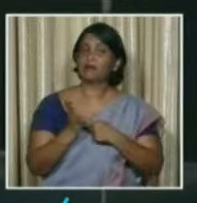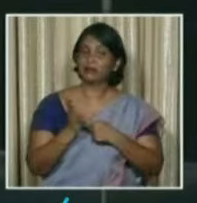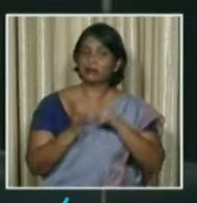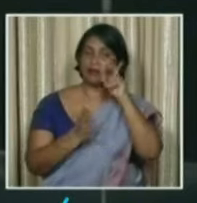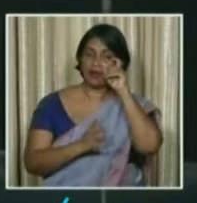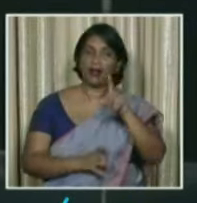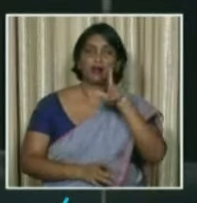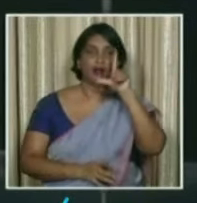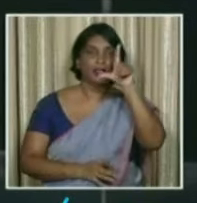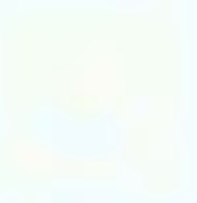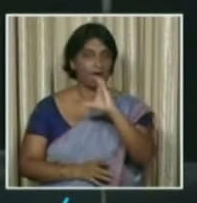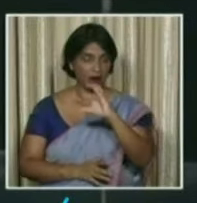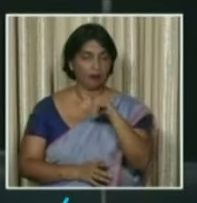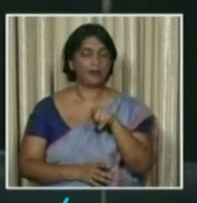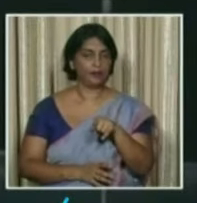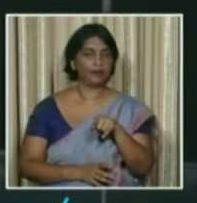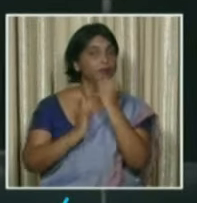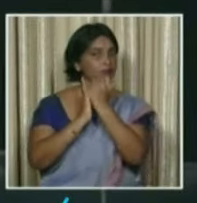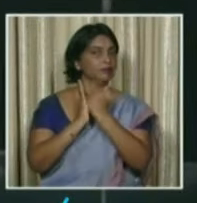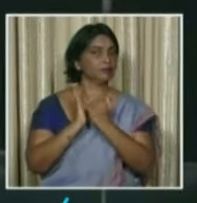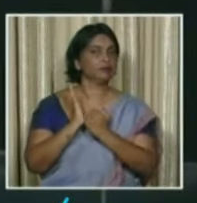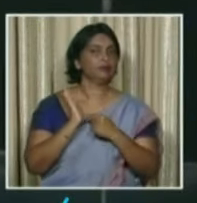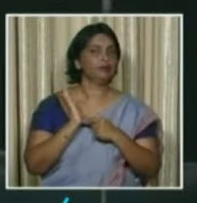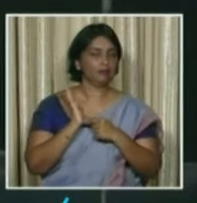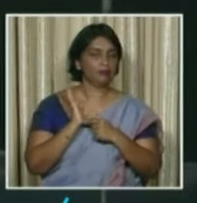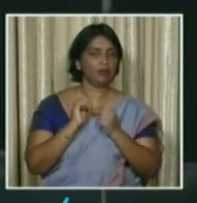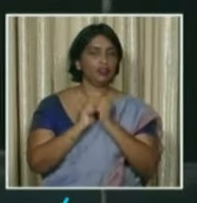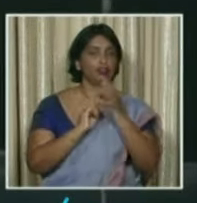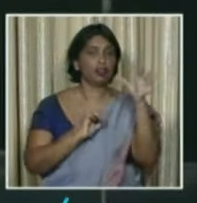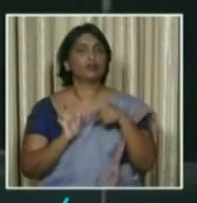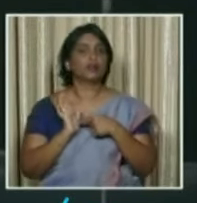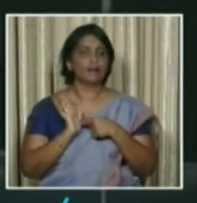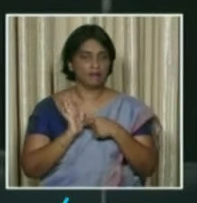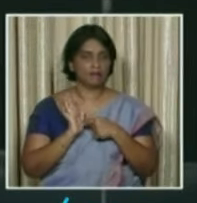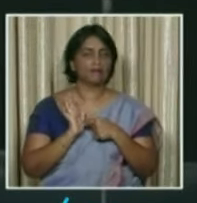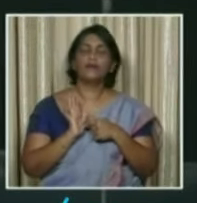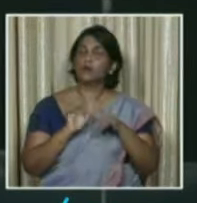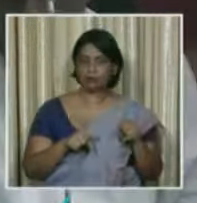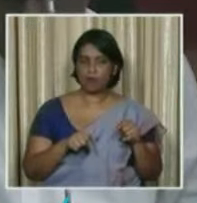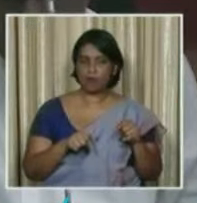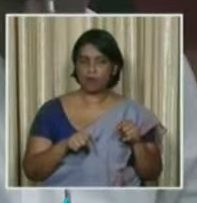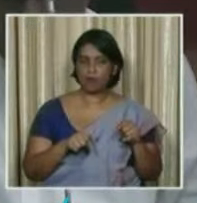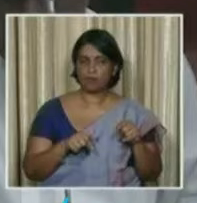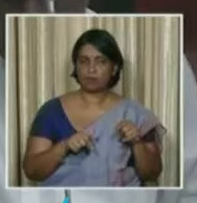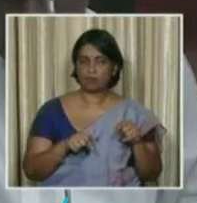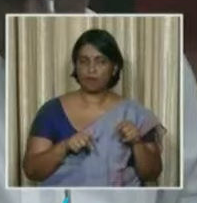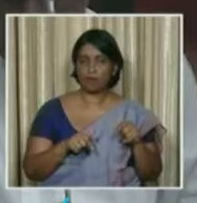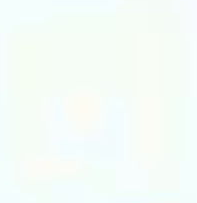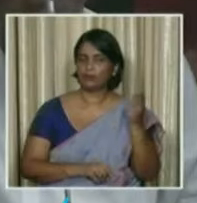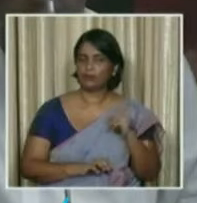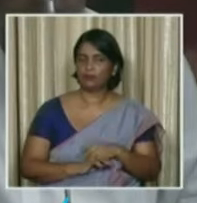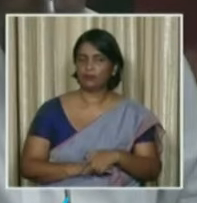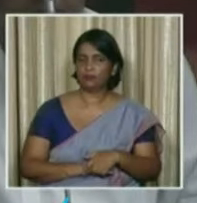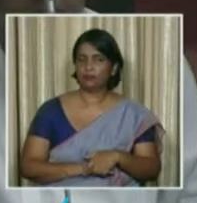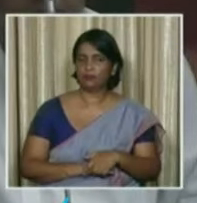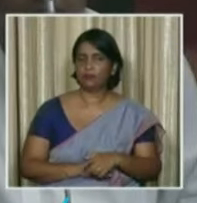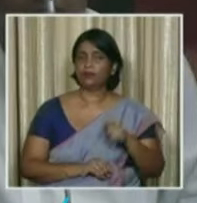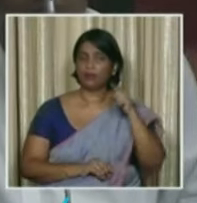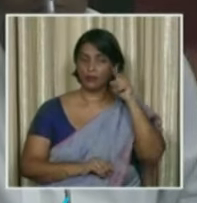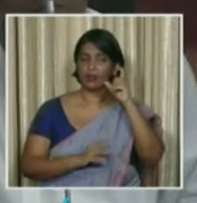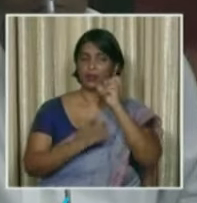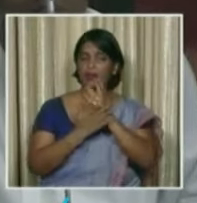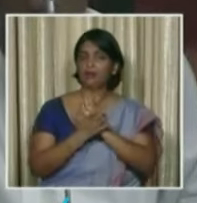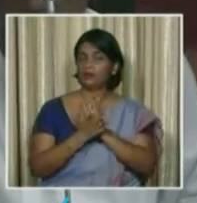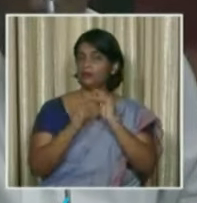බලන්න හත ආව පරිච්ඡේදයේ ෂෙඩියුල්ස් ටික පත් කිරීම ගන්න හැටි ඉවත් කරන්න හැටි. ඒක ප්‍රොසීජර් එකක්. මේ අය කියනවා ඔබතුමා